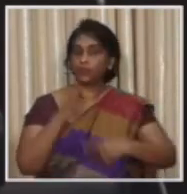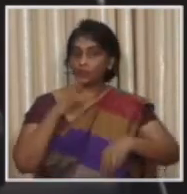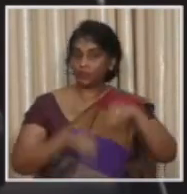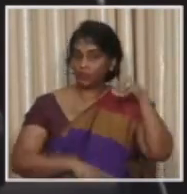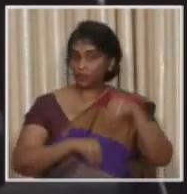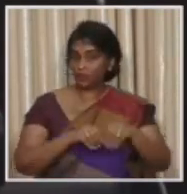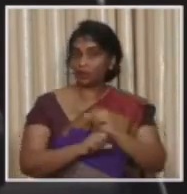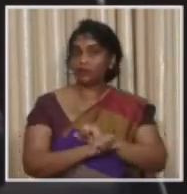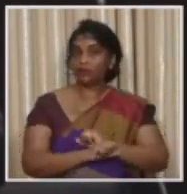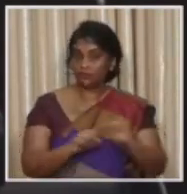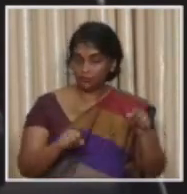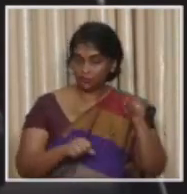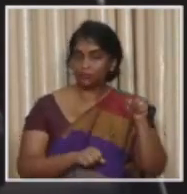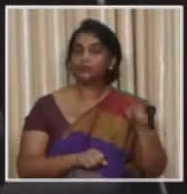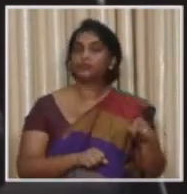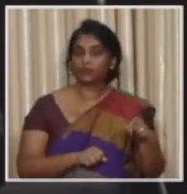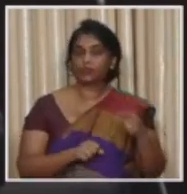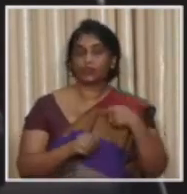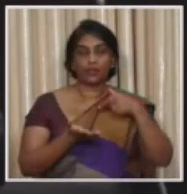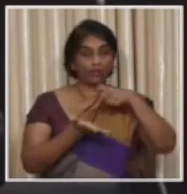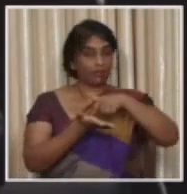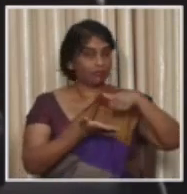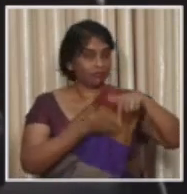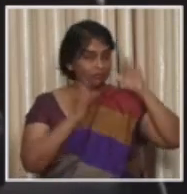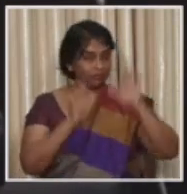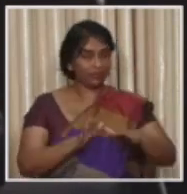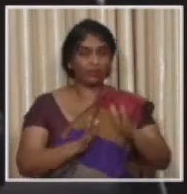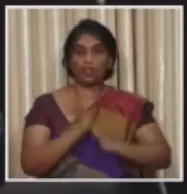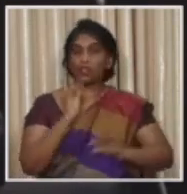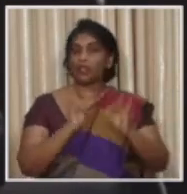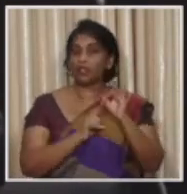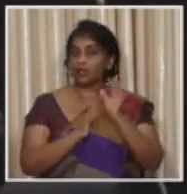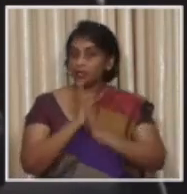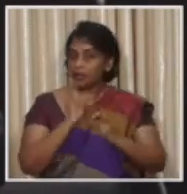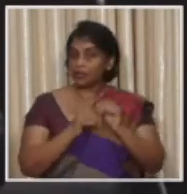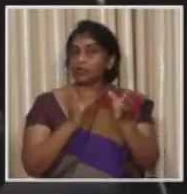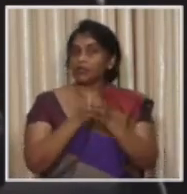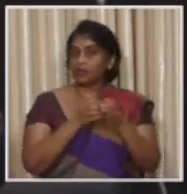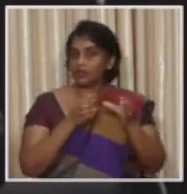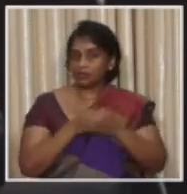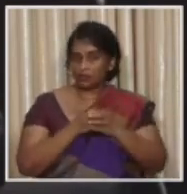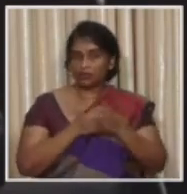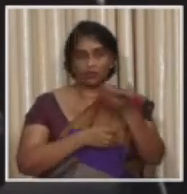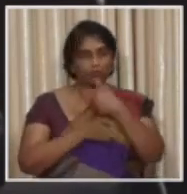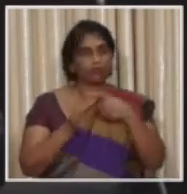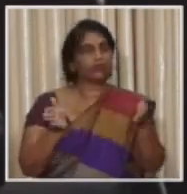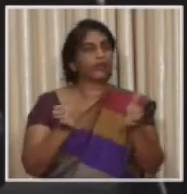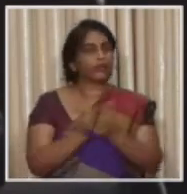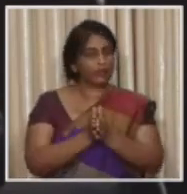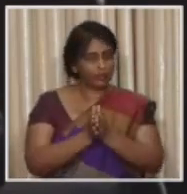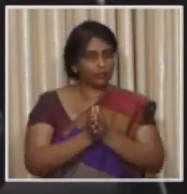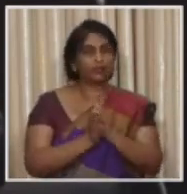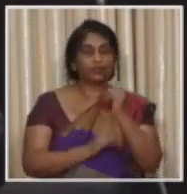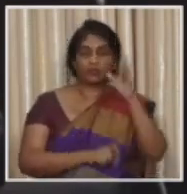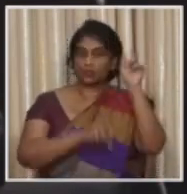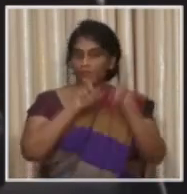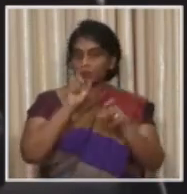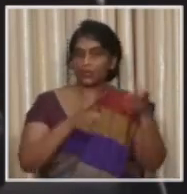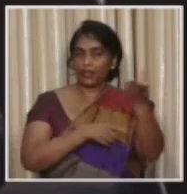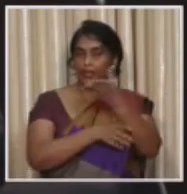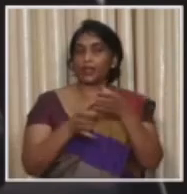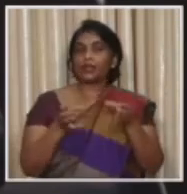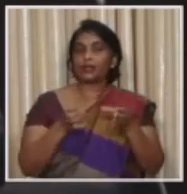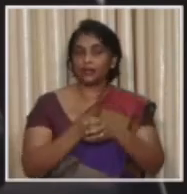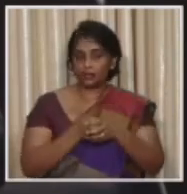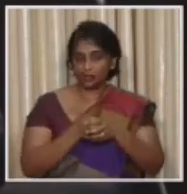මැතිවරණයක් නැතුව මේ ස්ථානවල ඉන්න අමාත්‍යවරු සහ ඒ කණ්ඩායම් එකට පෙළ ගැහිලා ඉන්න සමහර නිලධාරීත් එක්ක එකතු කරගෙන